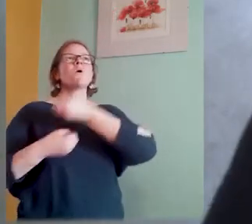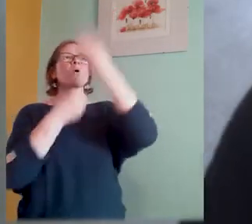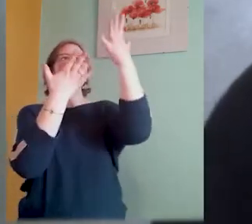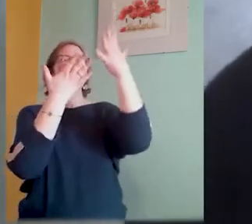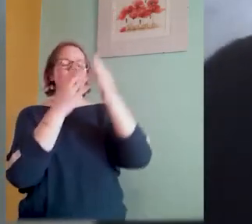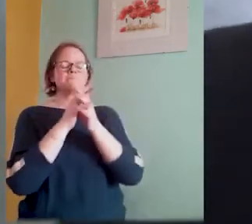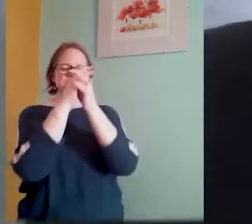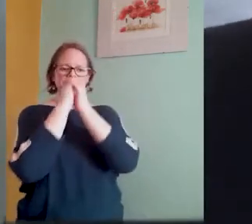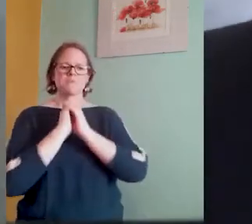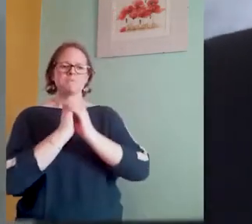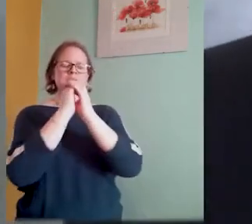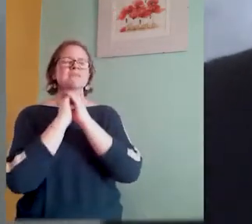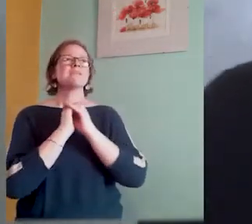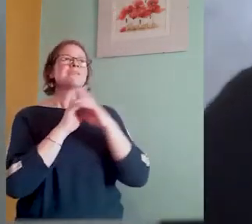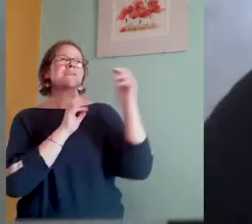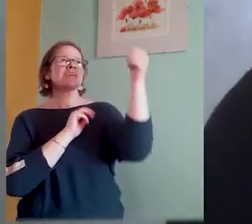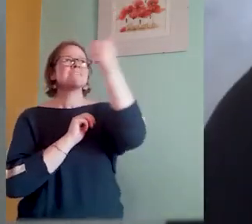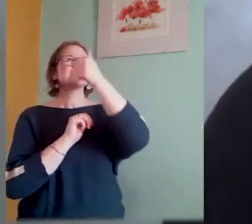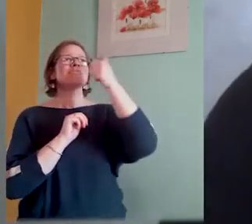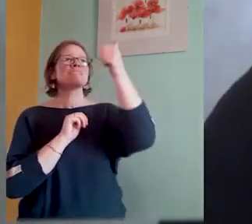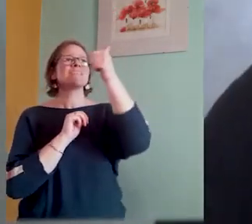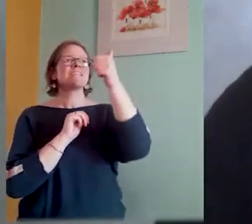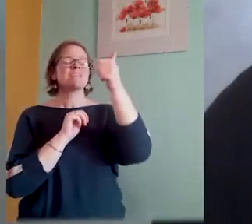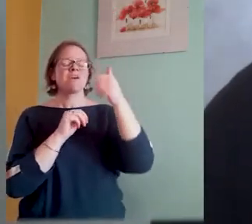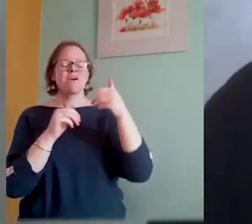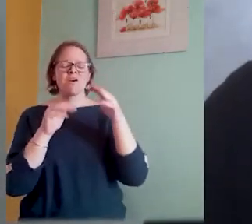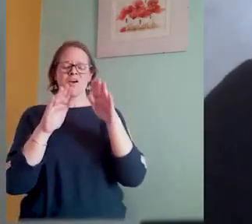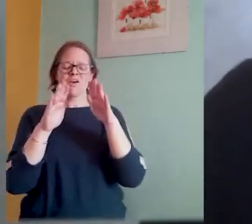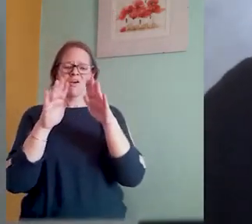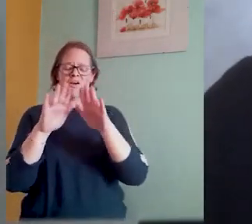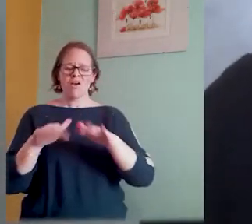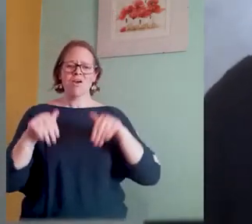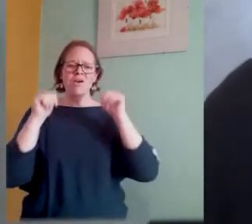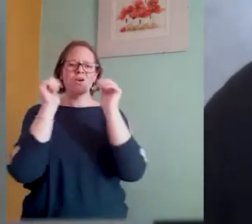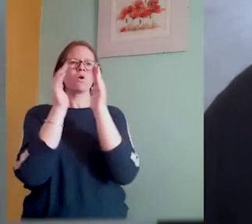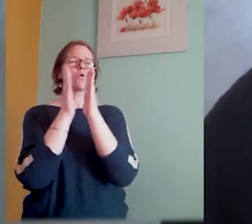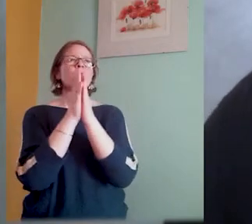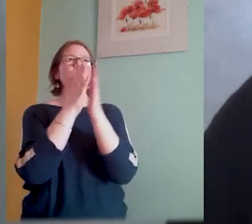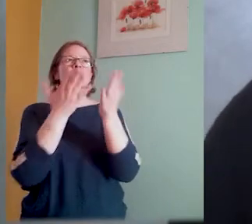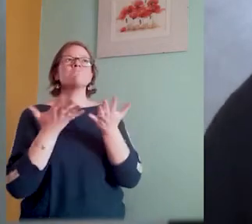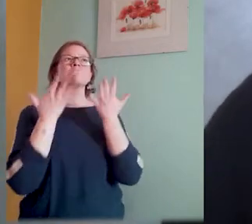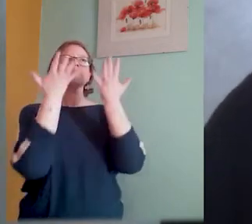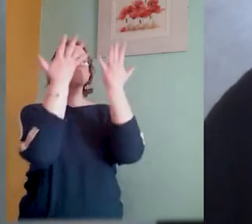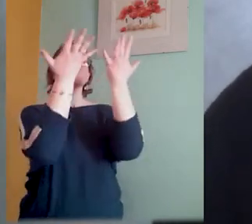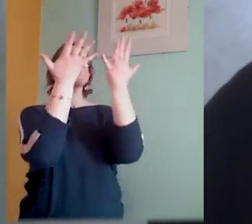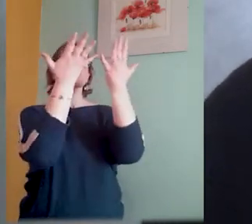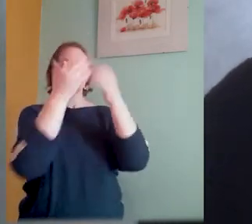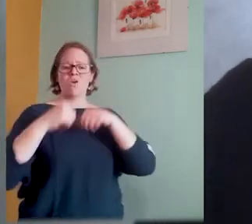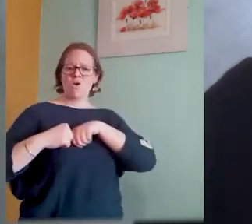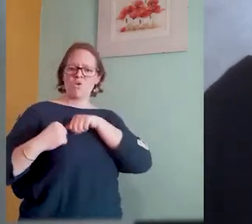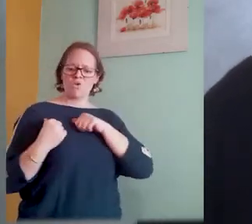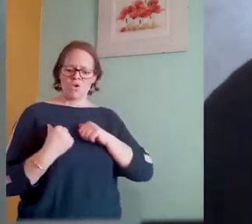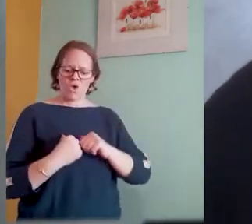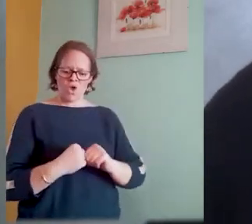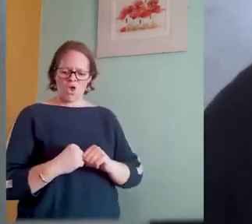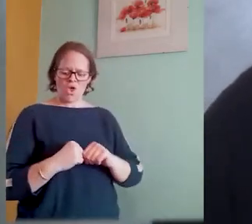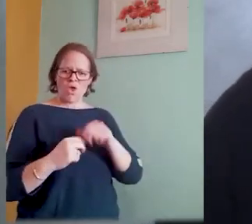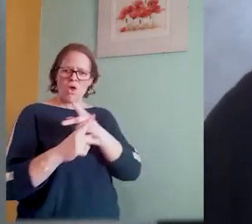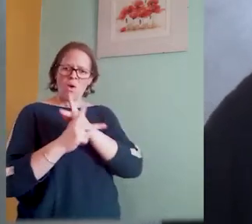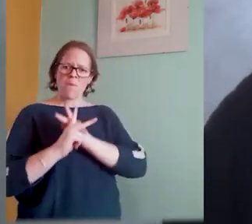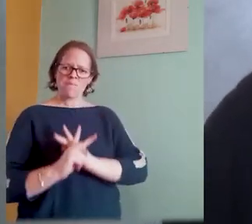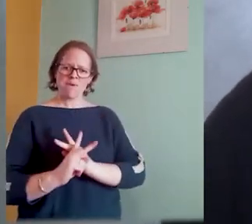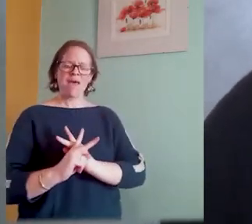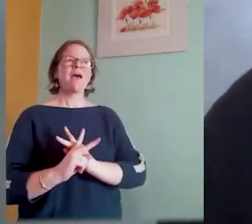prions ensemble. Seigneur, je te remets ce temps de culte ce matin. Et Seigneur, que nos cœurs puissent être disposés.